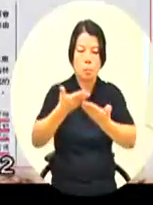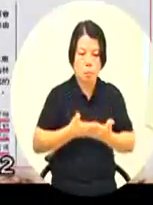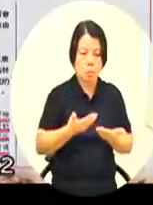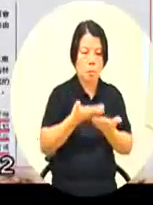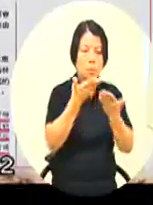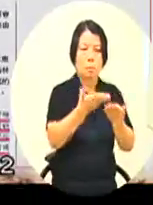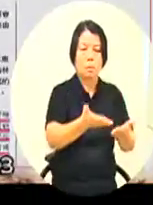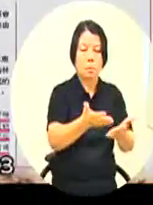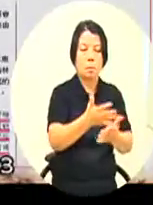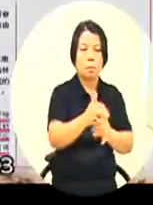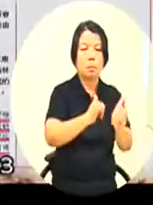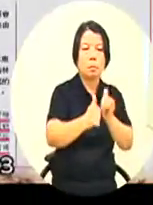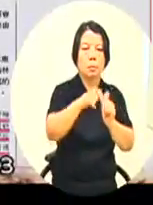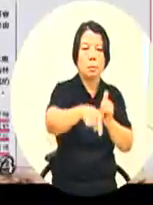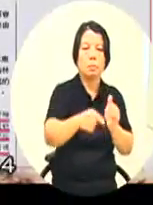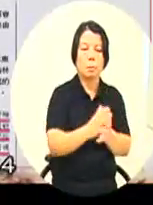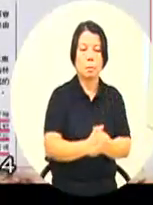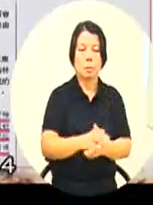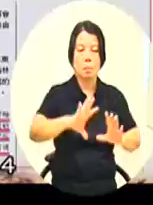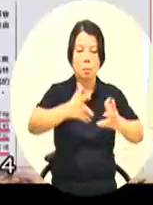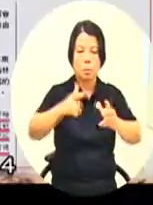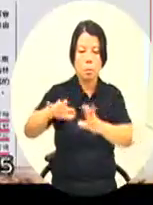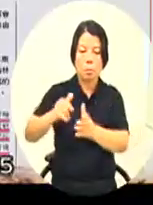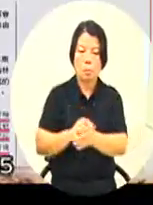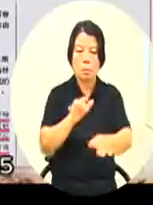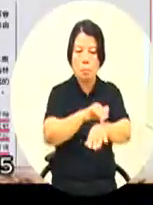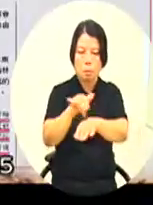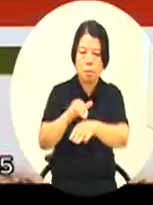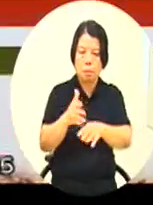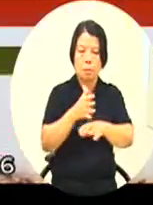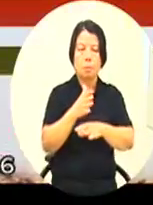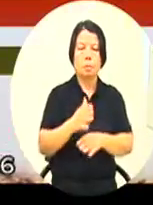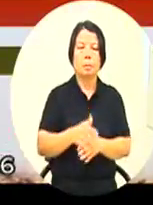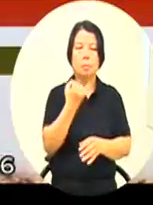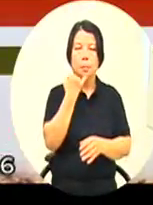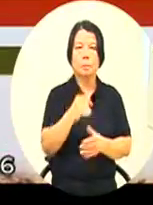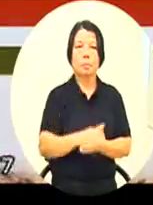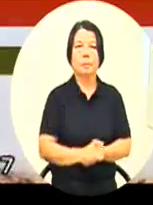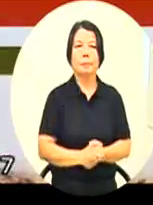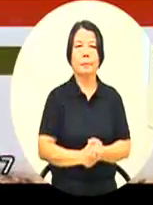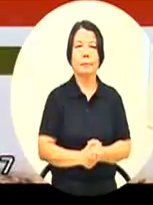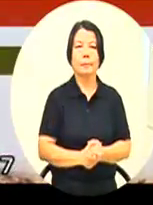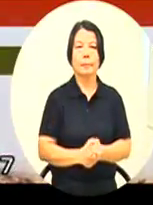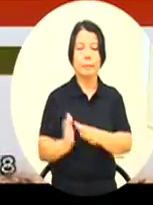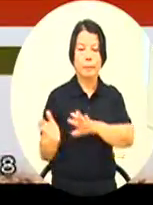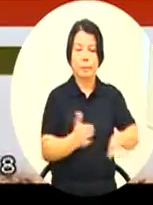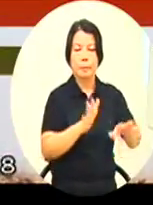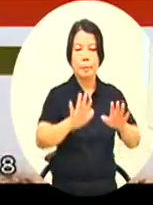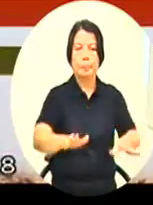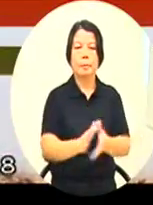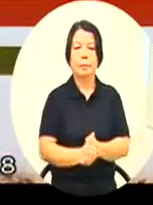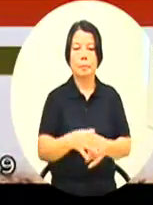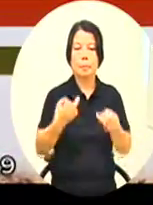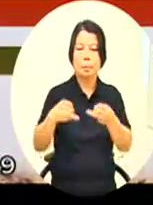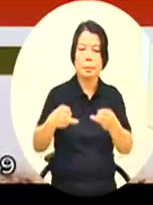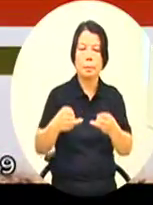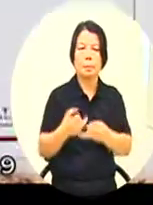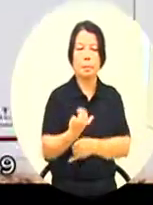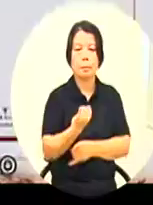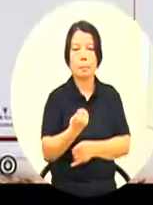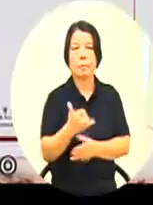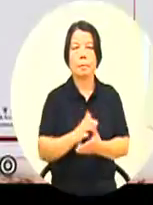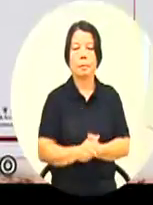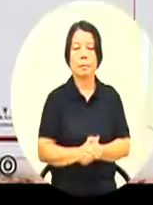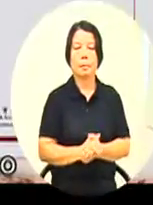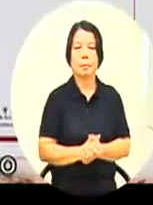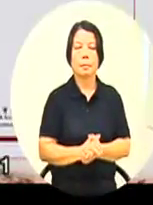的第一手接受到国际资讯跟课程的一个平台。好，下一个。那我们目前绩效怎么样呢我再简短